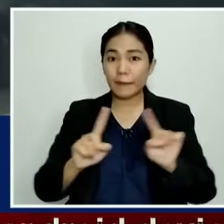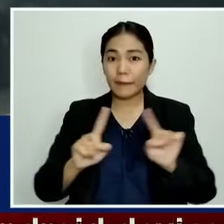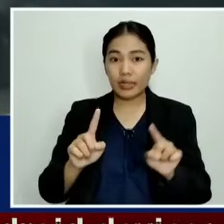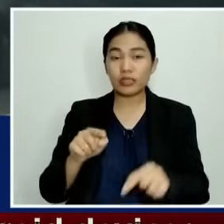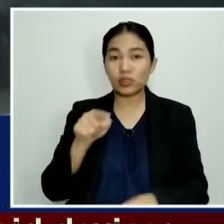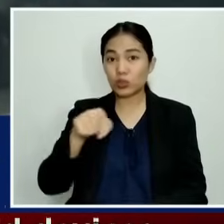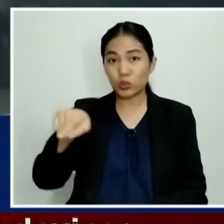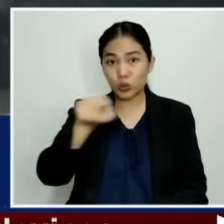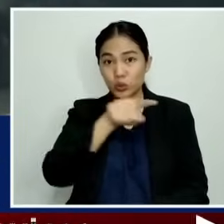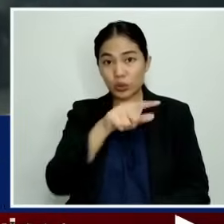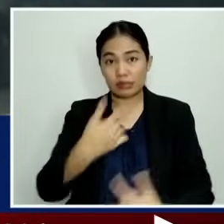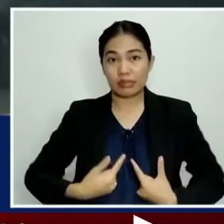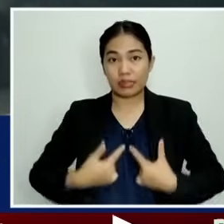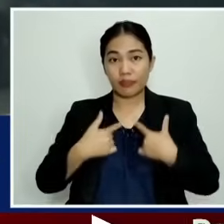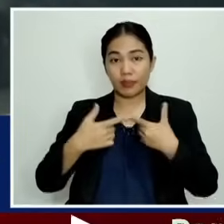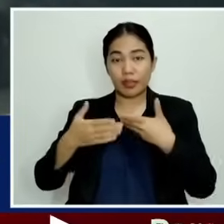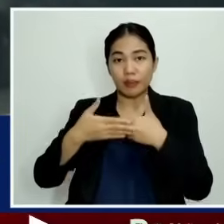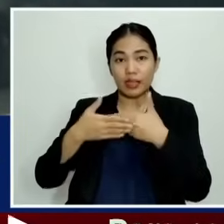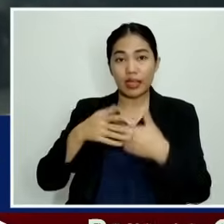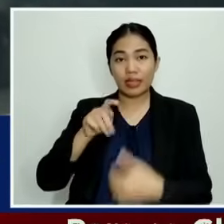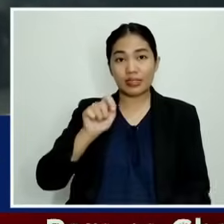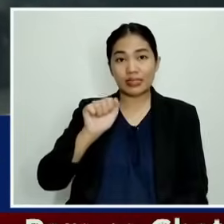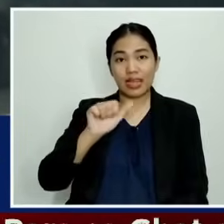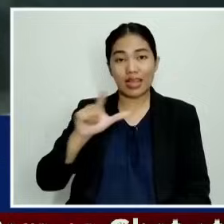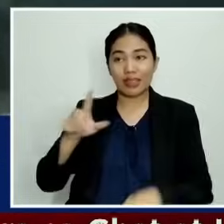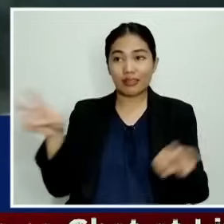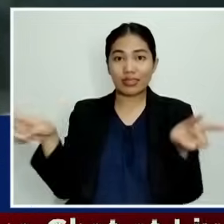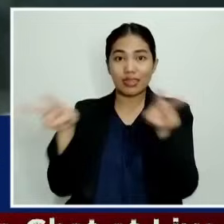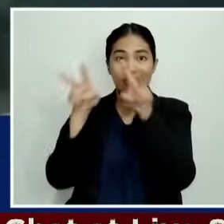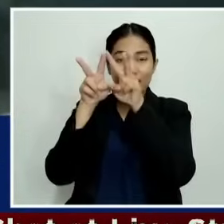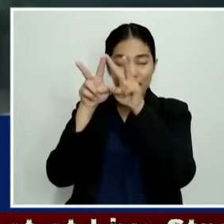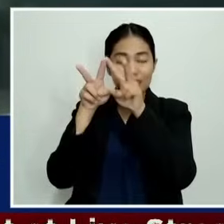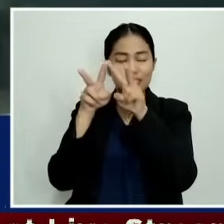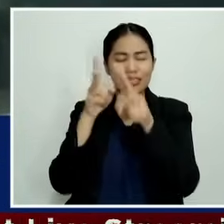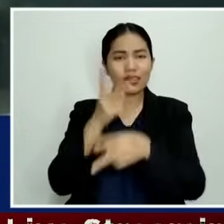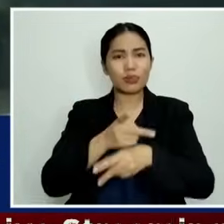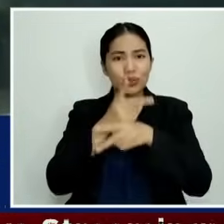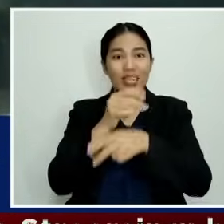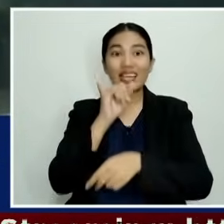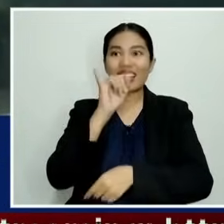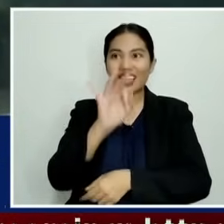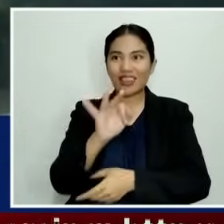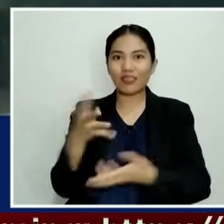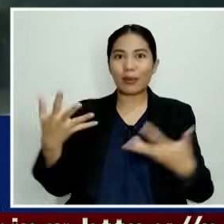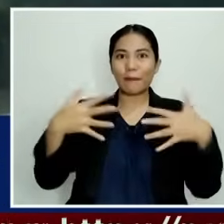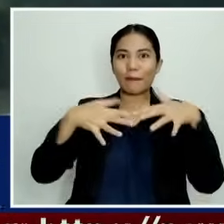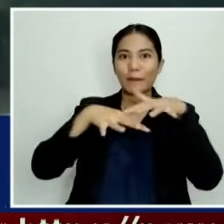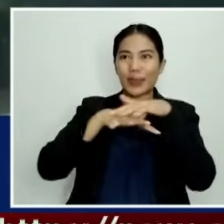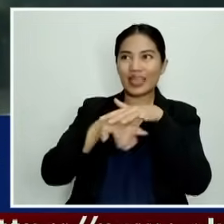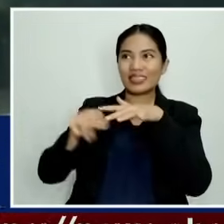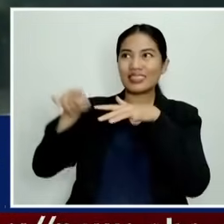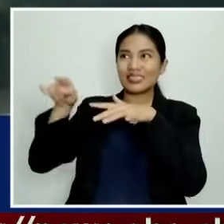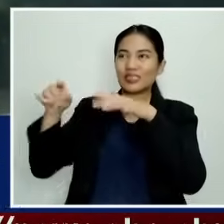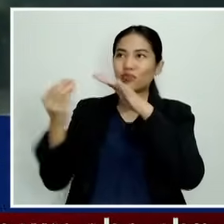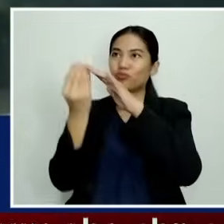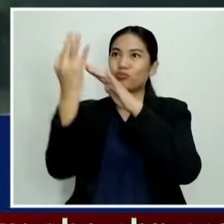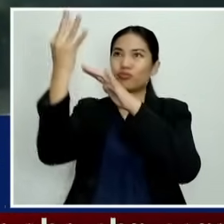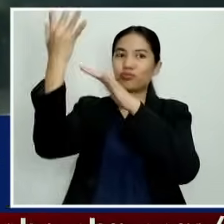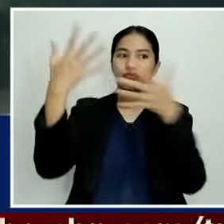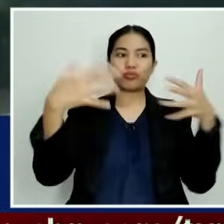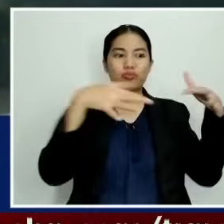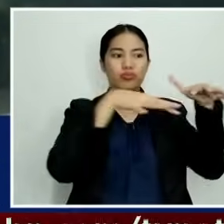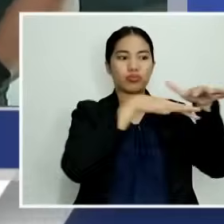Area ay binabalaan po na mag-ingat dahil kapag humalo nga ang volcanic smog o fog sa ulan ay posible ang acid rain.